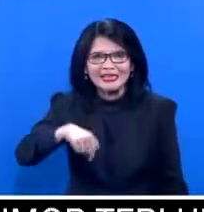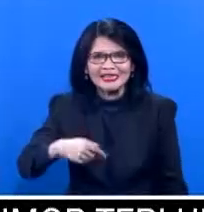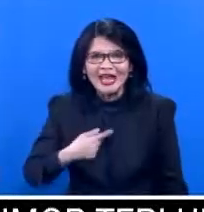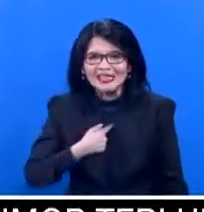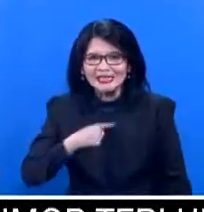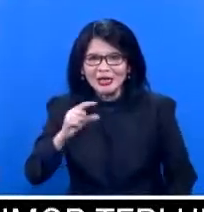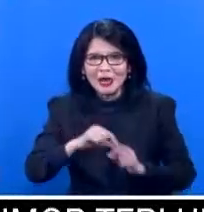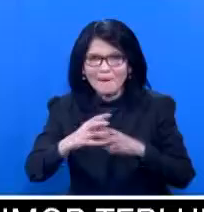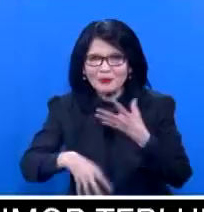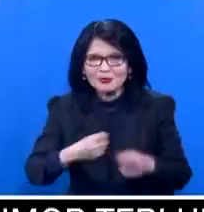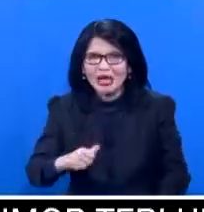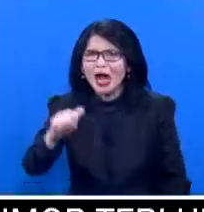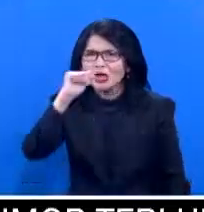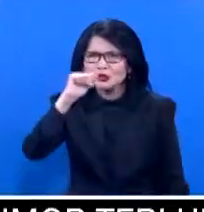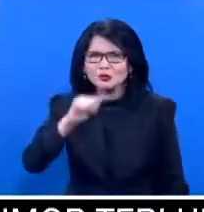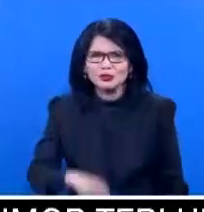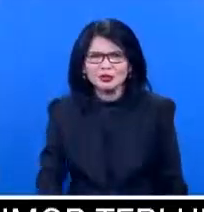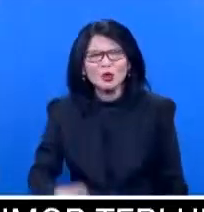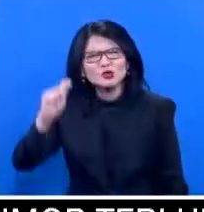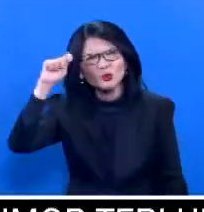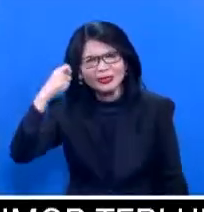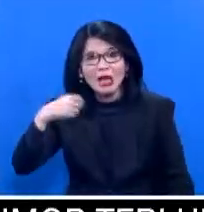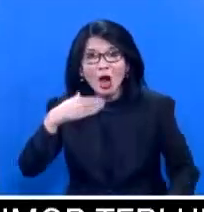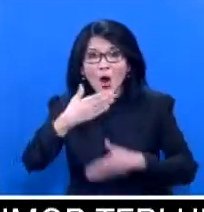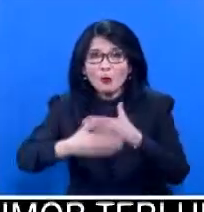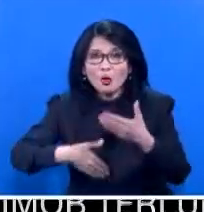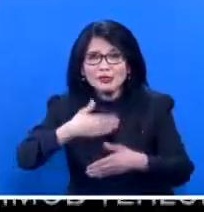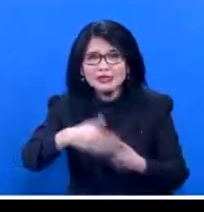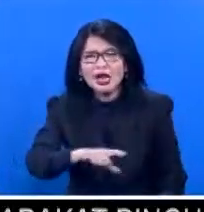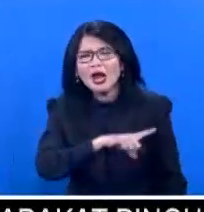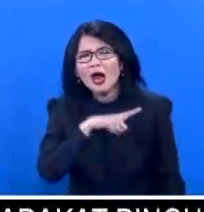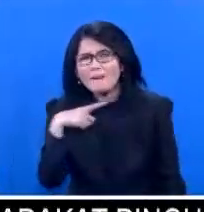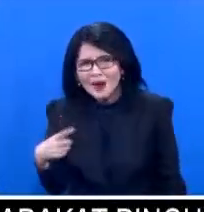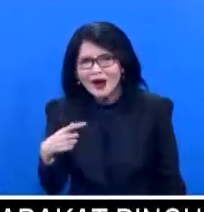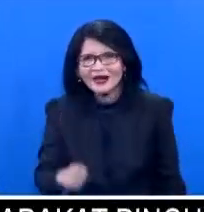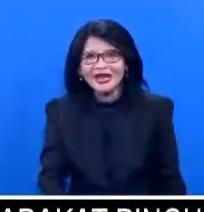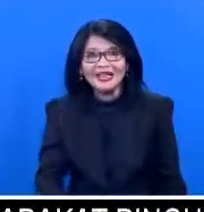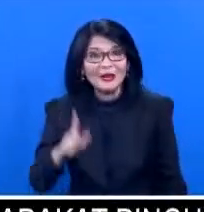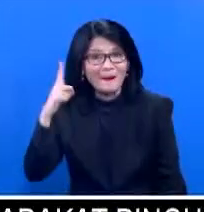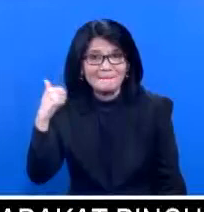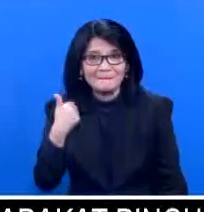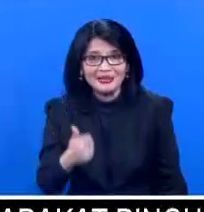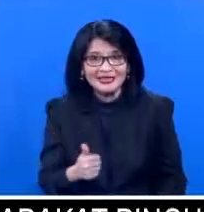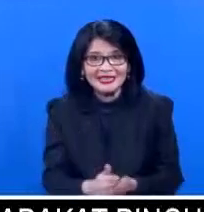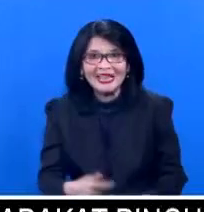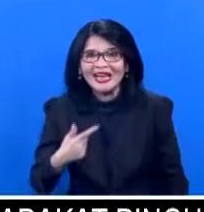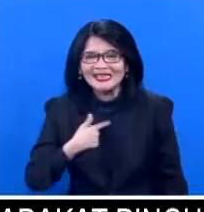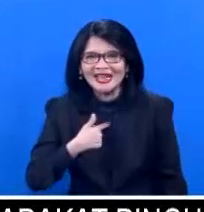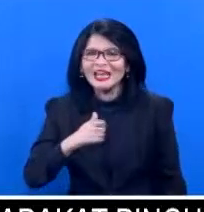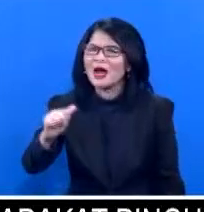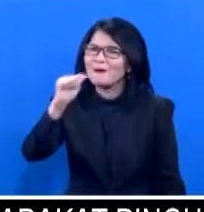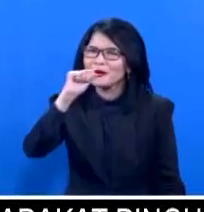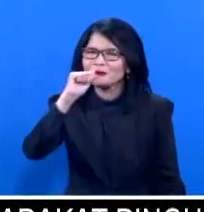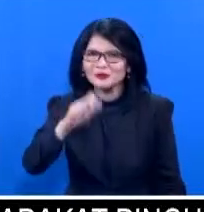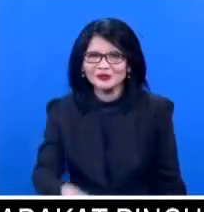susu murni tidaklah mudah karena proses yang harus dilalui sangat panjang. Tapi yang penting adalah saya rajin minum susu. Karena